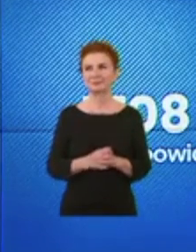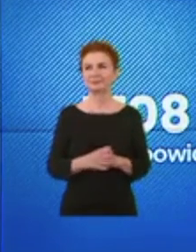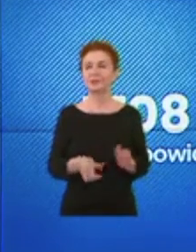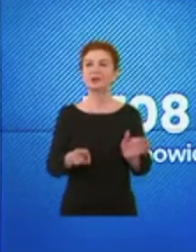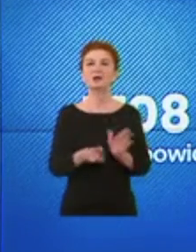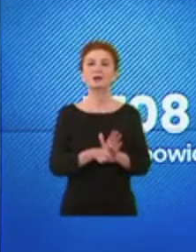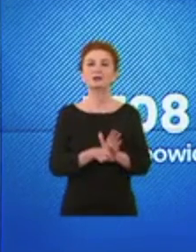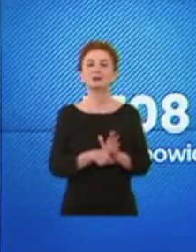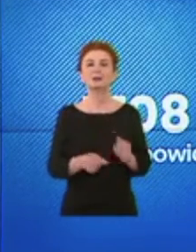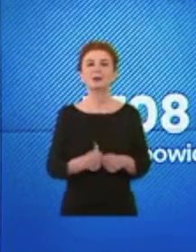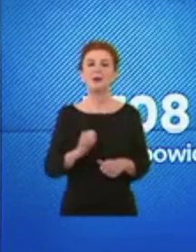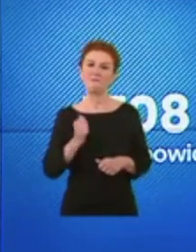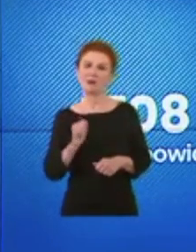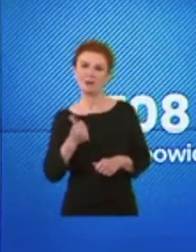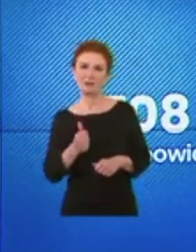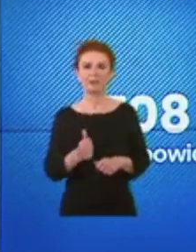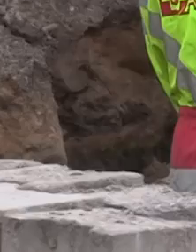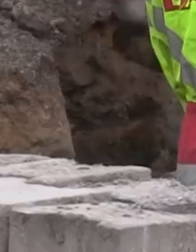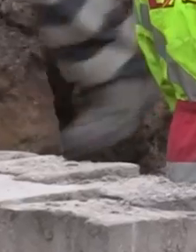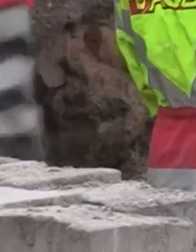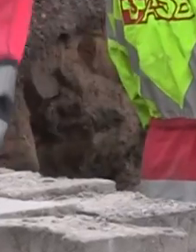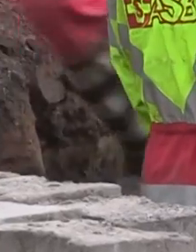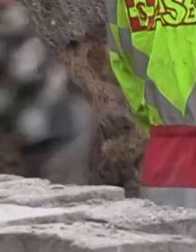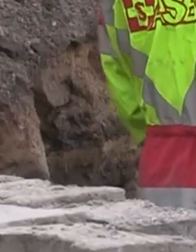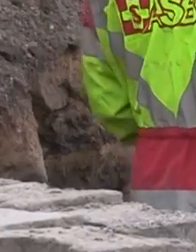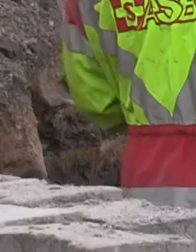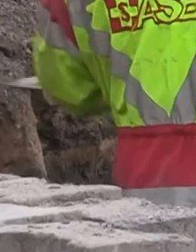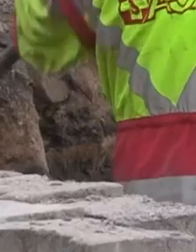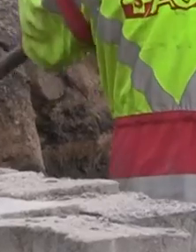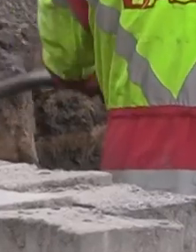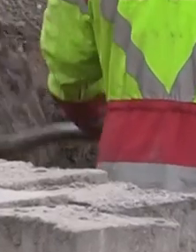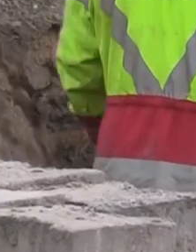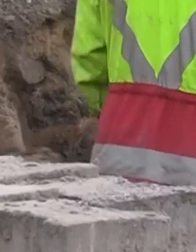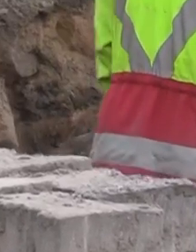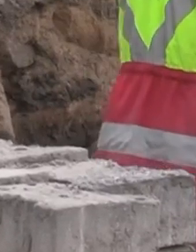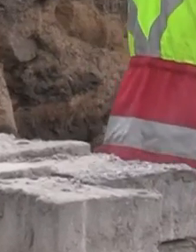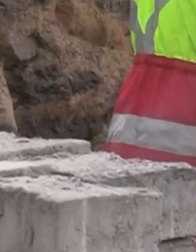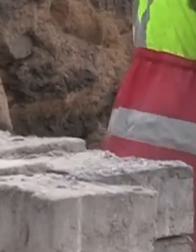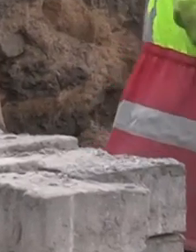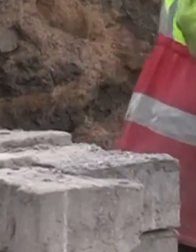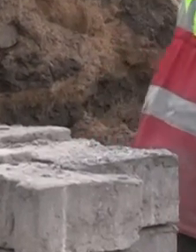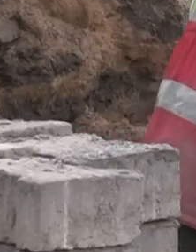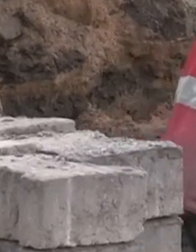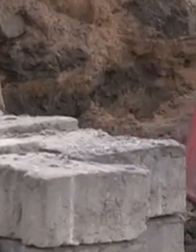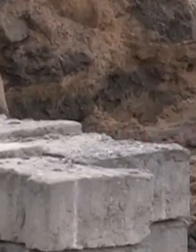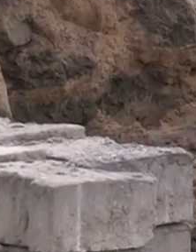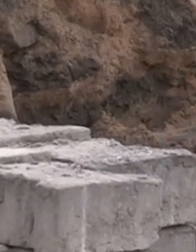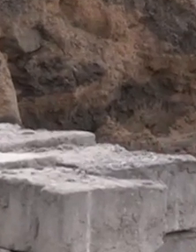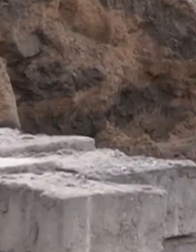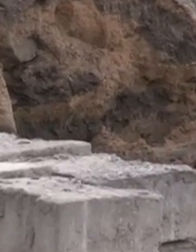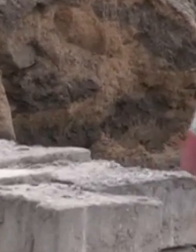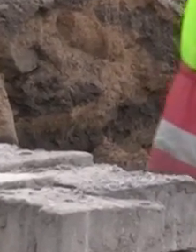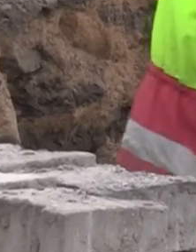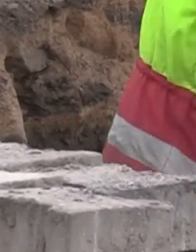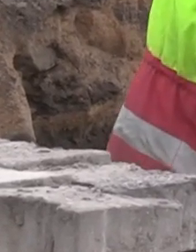dla wykwalifikowanej kadry budowlanej. W poprzednim roku na Fundusz Dróg Samorządowych wydano ponad 6 miliardów złotych. Teraz